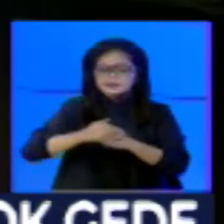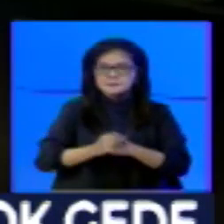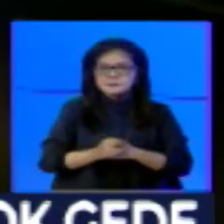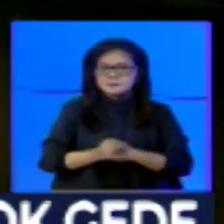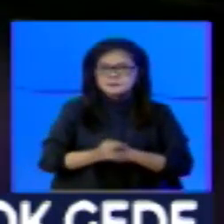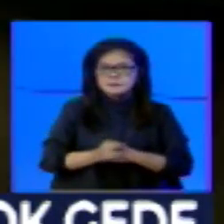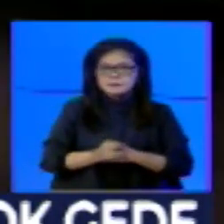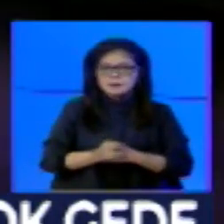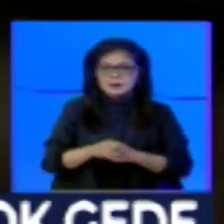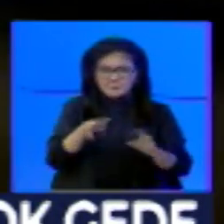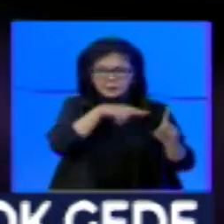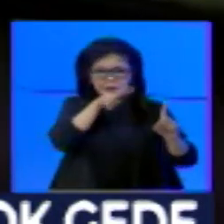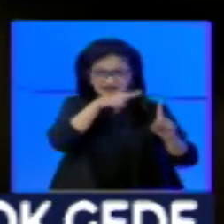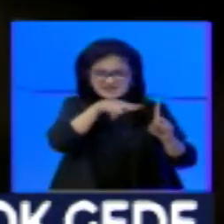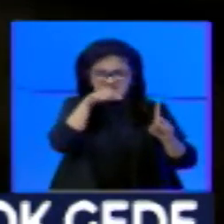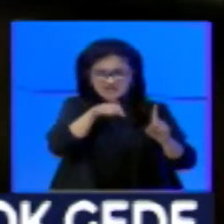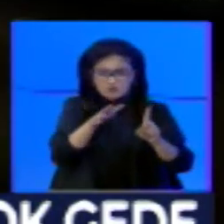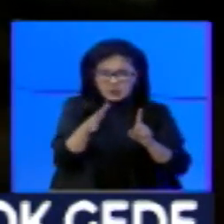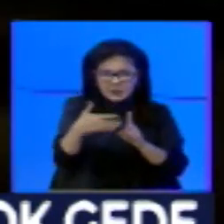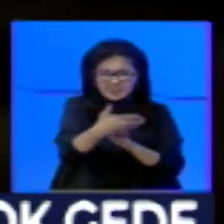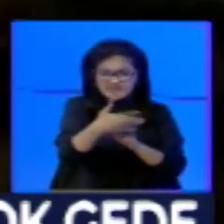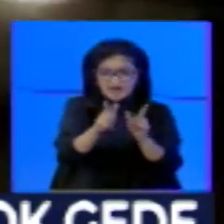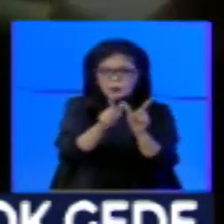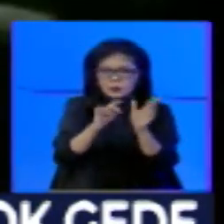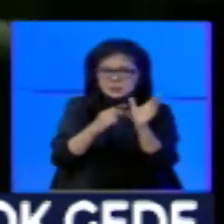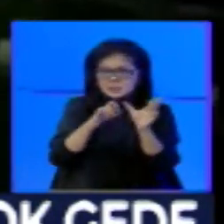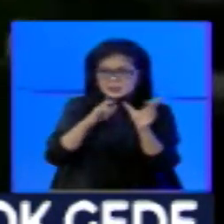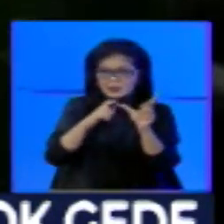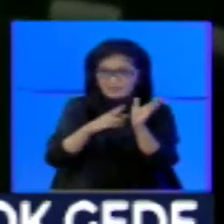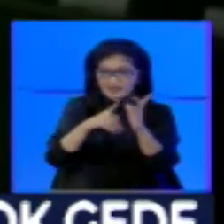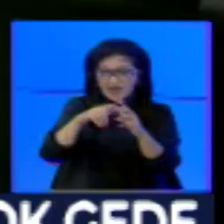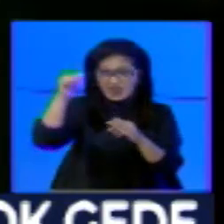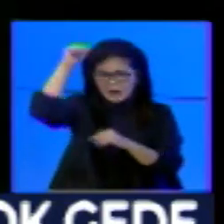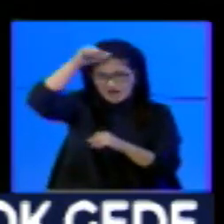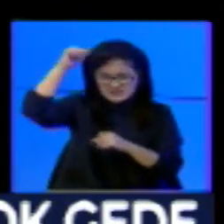akan menjalani pemeriksaan lebih lanjut dan kanan tidak di Wisma Asrama Haji Pondok Gede